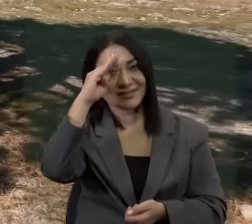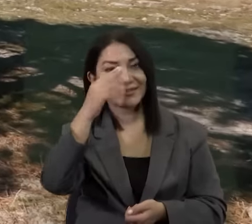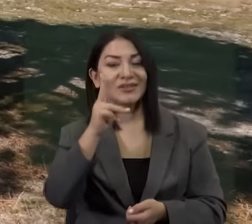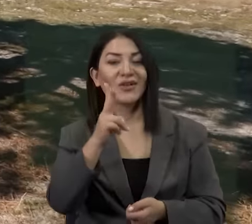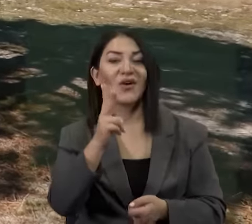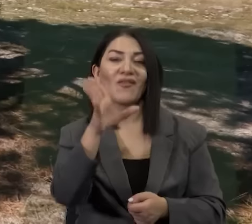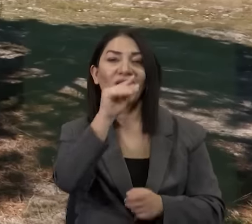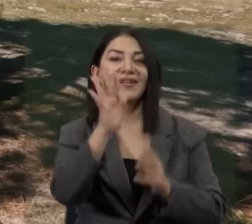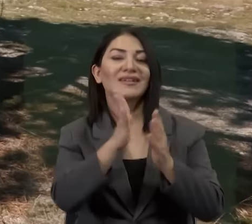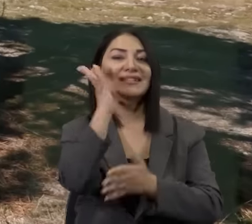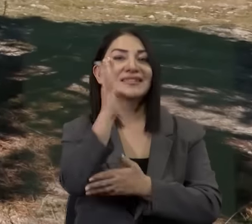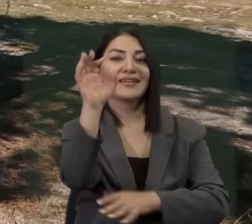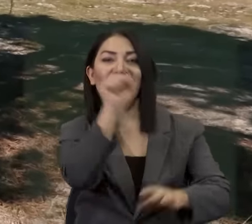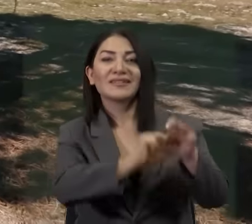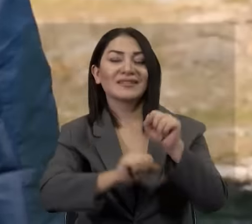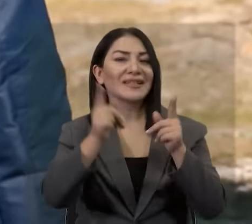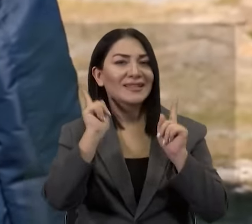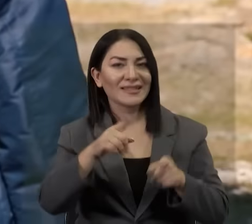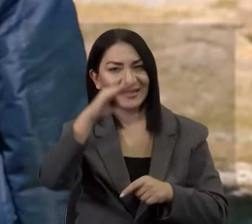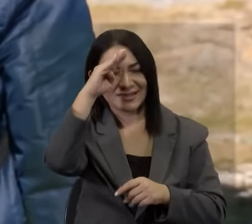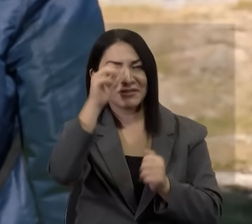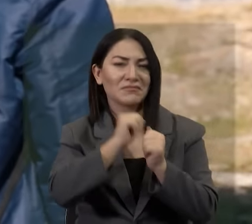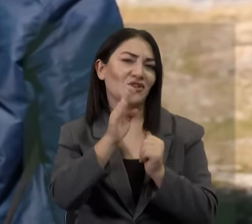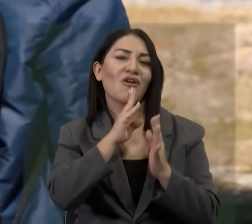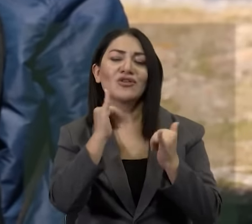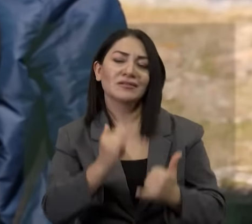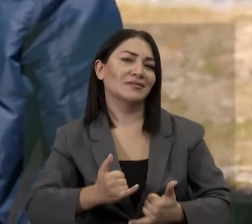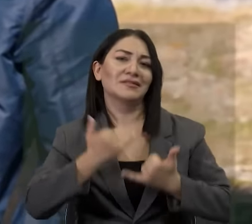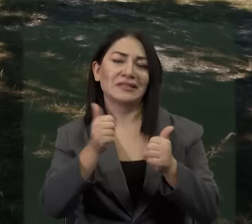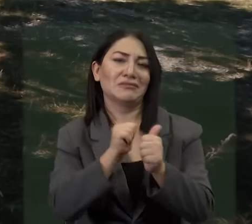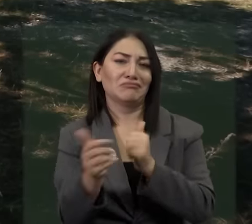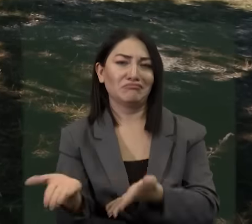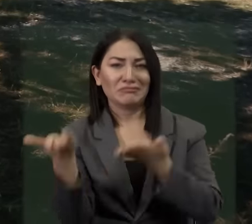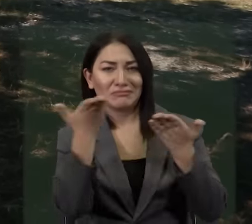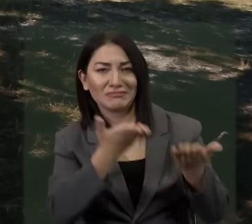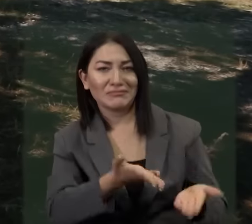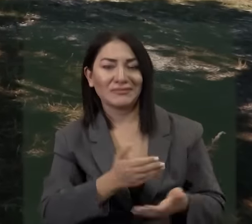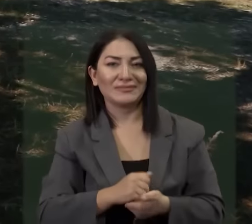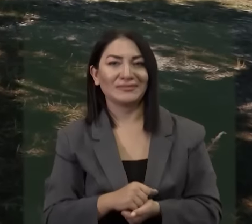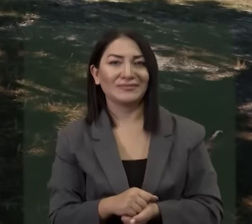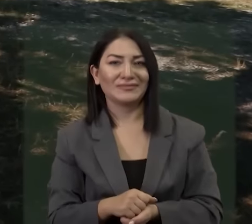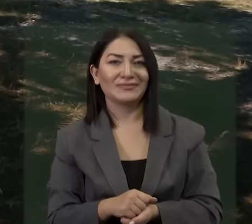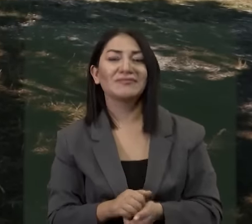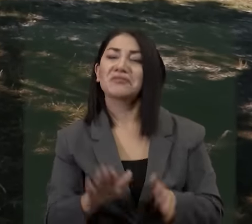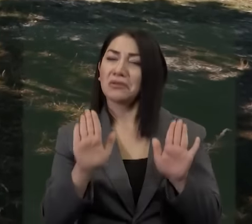Դե, տղաներ ձզանցով կբարձրանա ծառը։ Անի, իսկական տղաները միշտ զիջում են աղջիկներին։